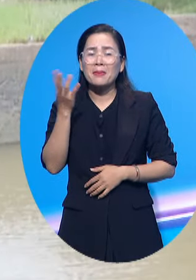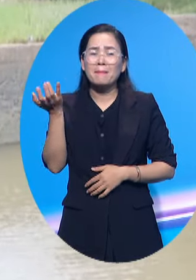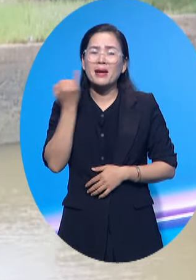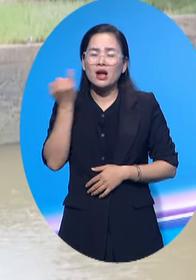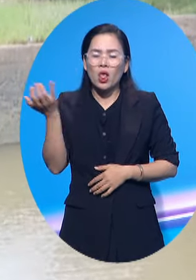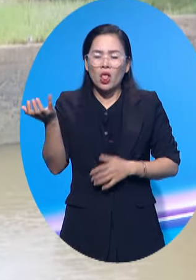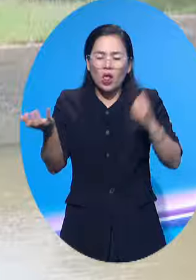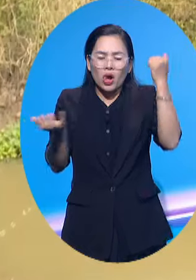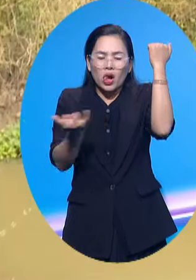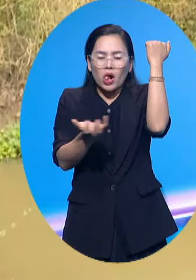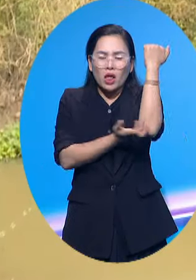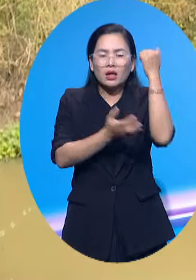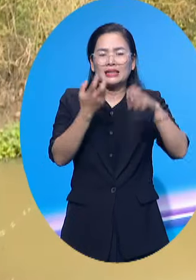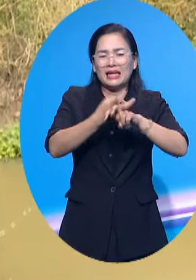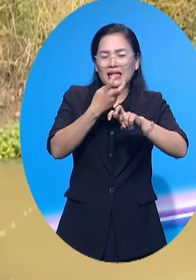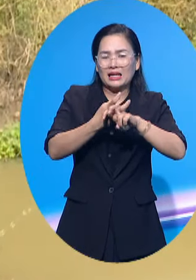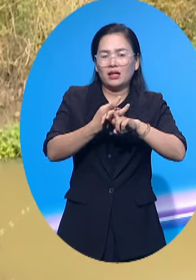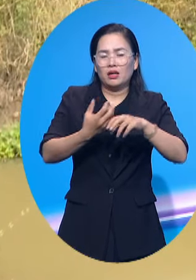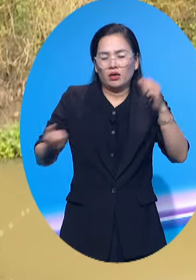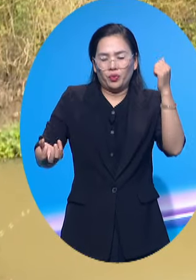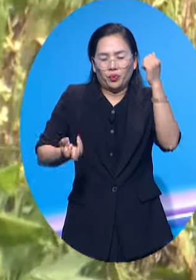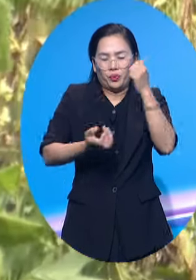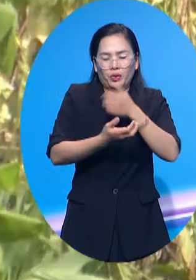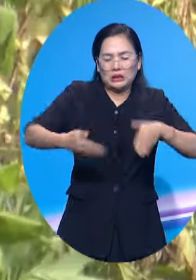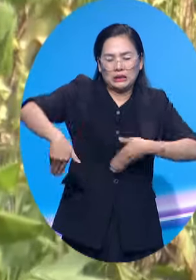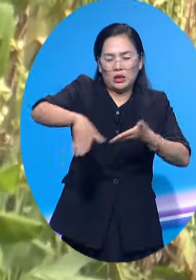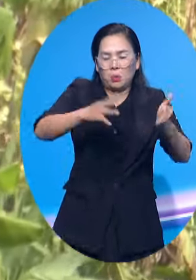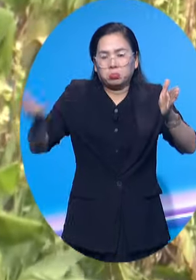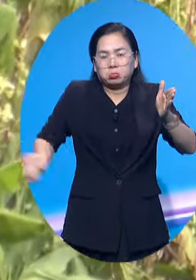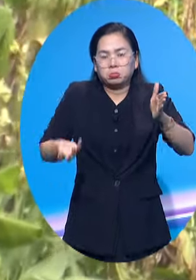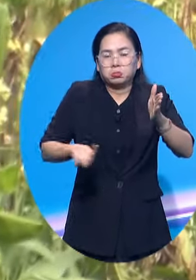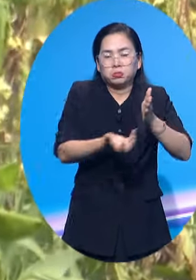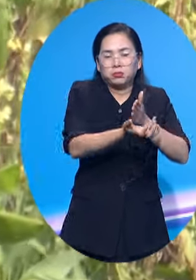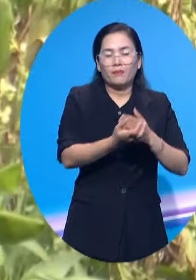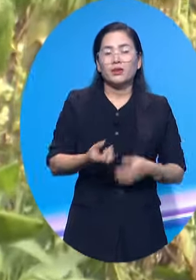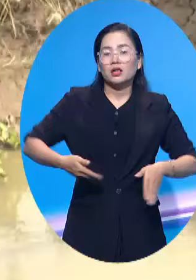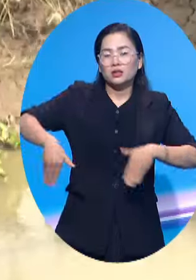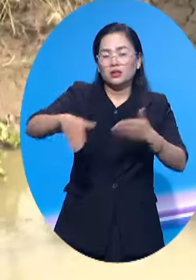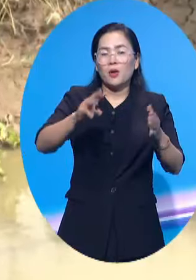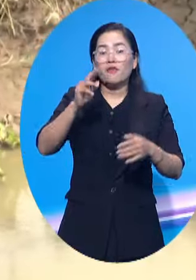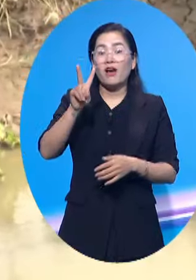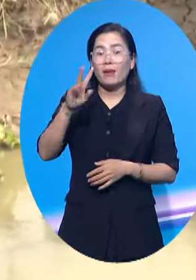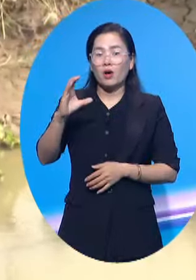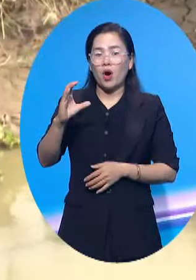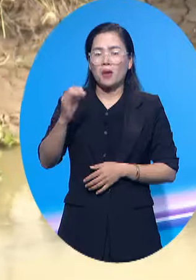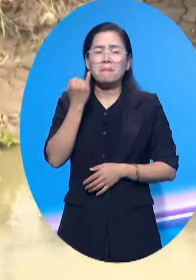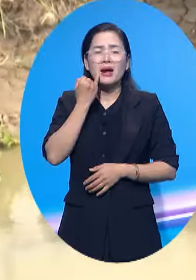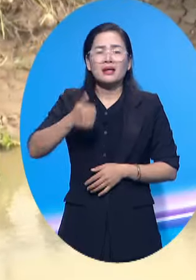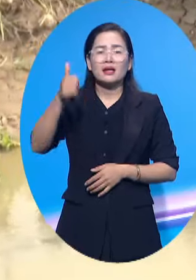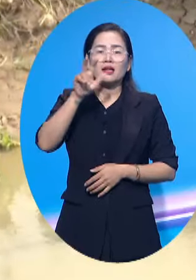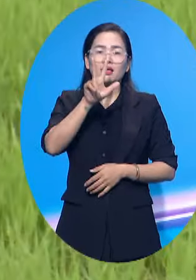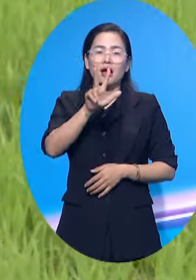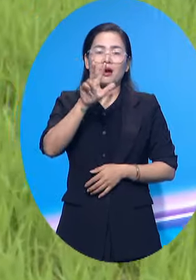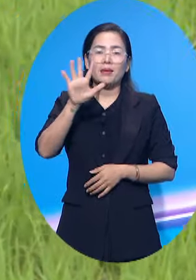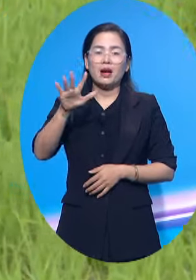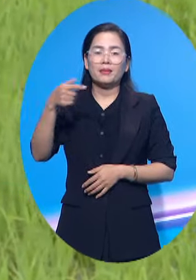xâm nhập từ 50 đến 62 km tùy từng cửa sông. Ở sông Vàm Cỏ, tranh mặn 4 gram trên lít lớn nhất trên sông Vàm Cỏ Đông